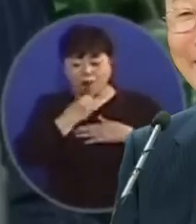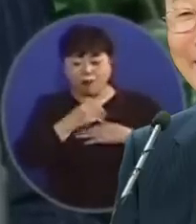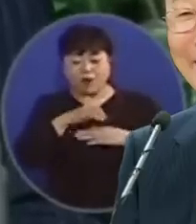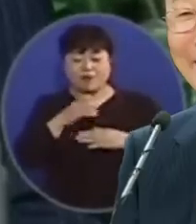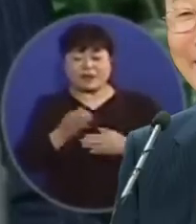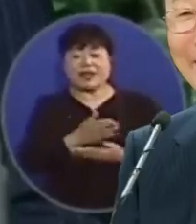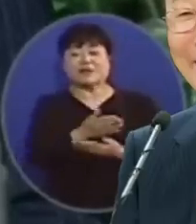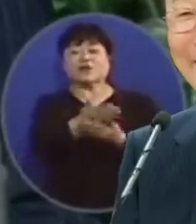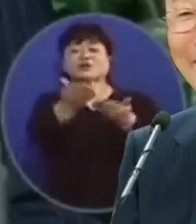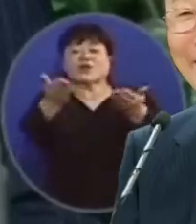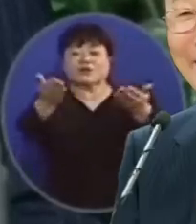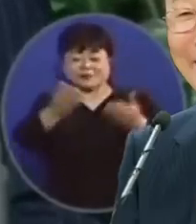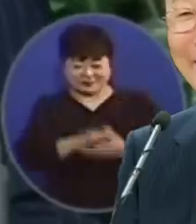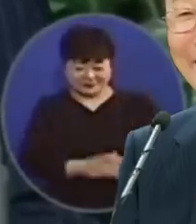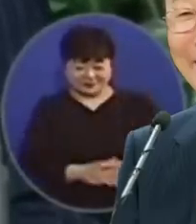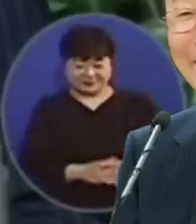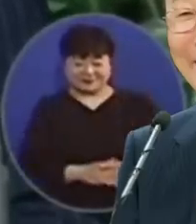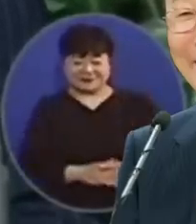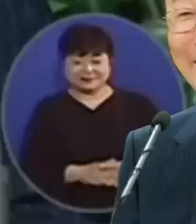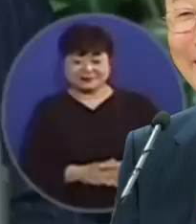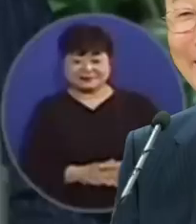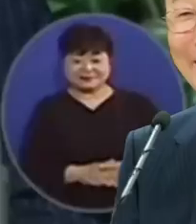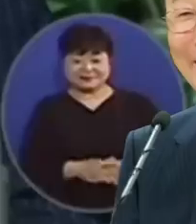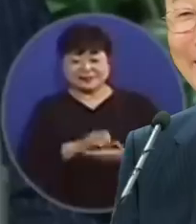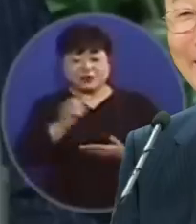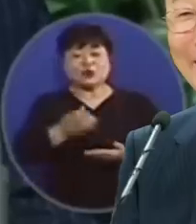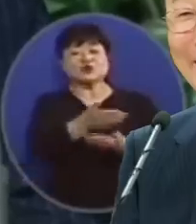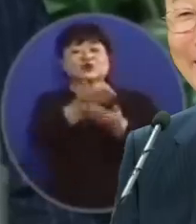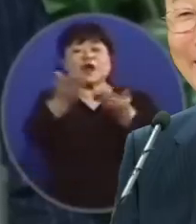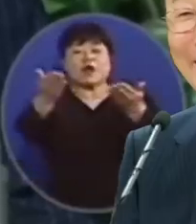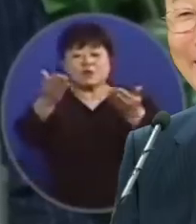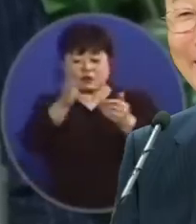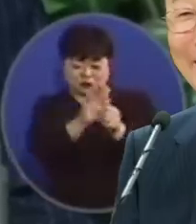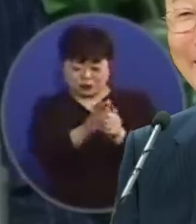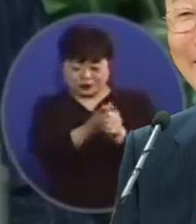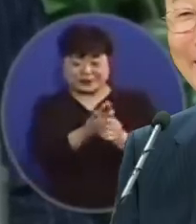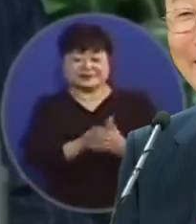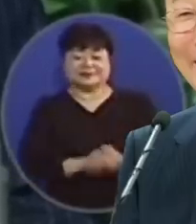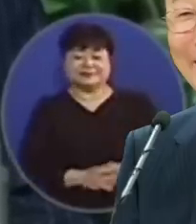이웃과 나누기 위해서 나누라고 주는 것입니다.